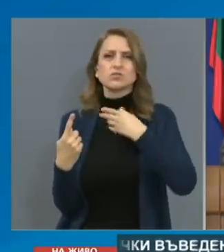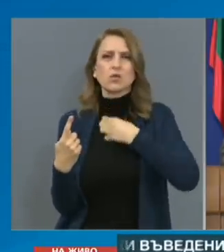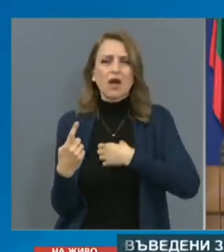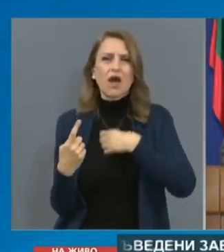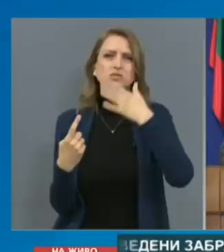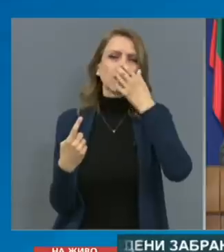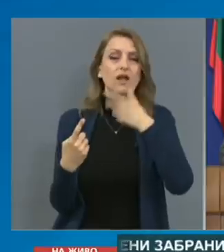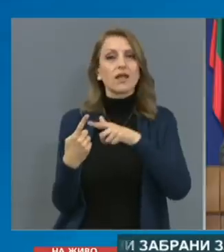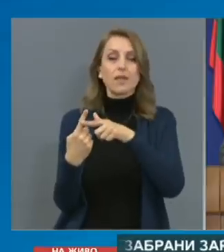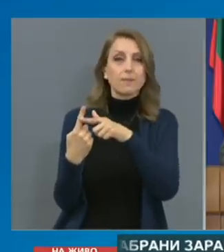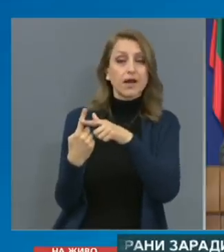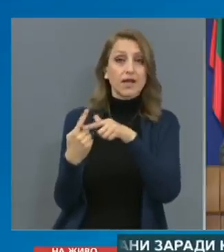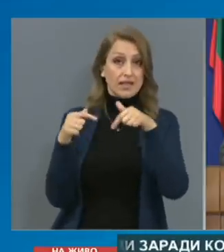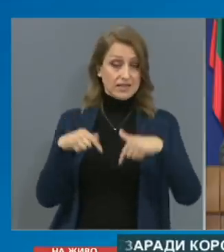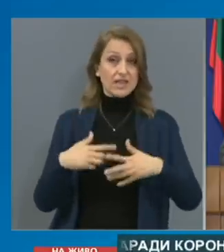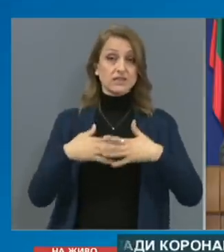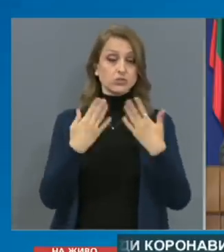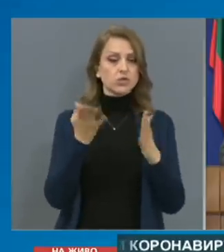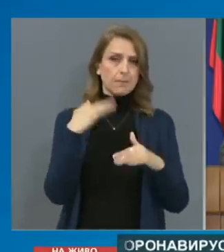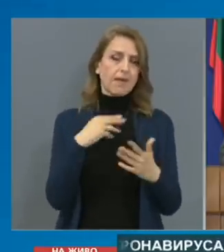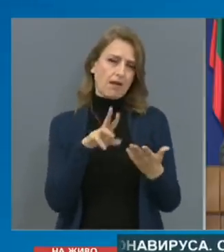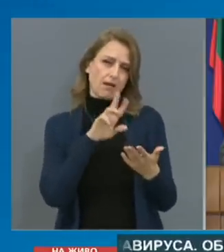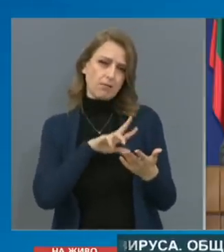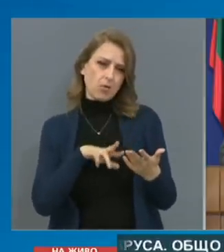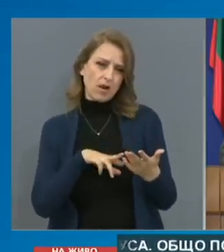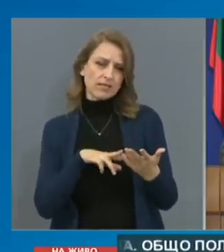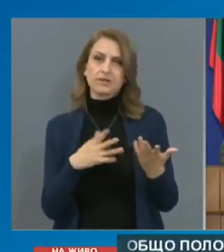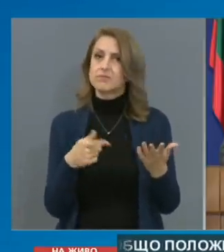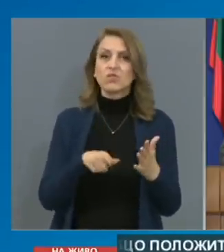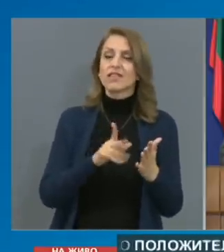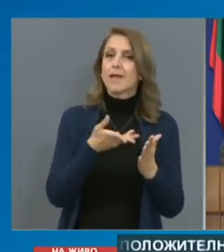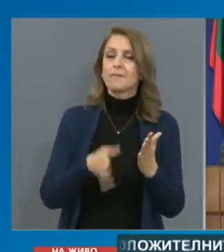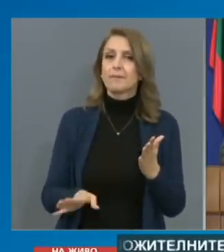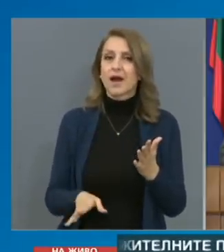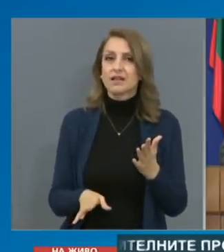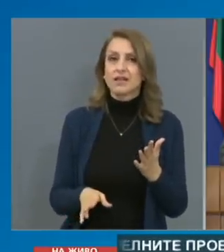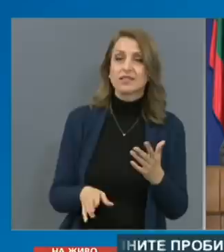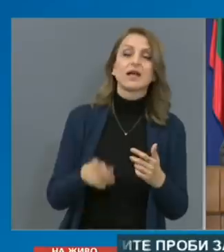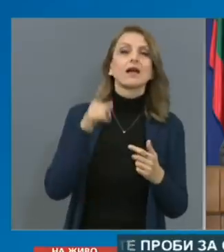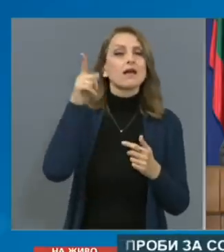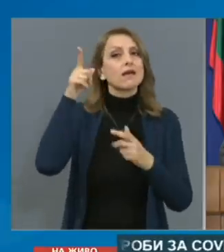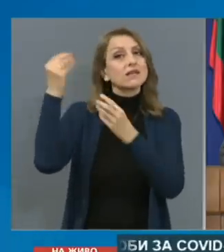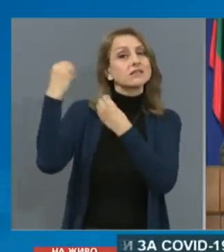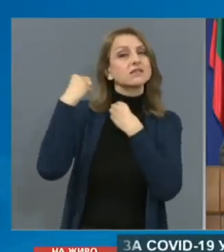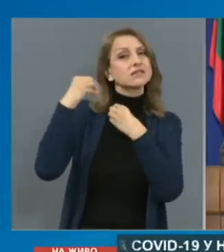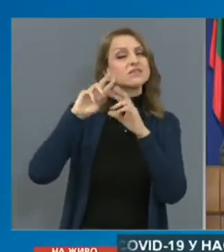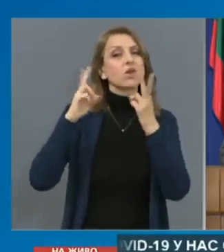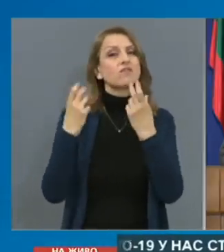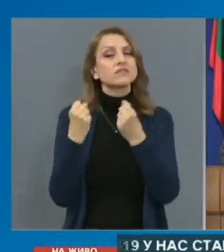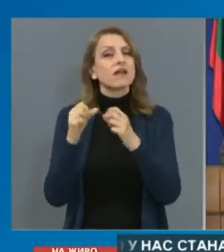махнато. Тази сутрин пак погледнах. Има в CDC, се дават какви са